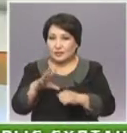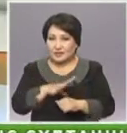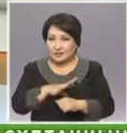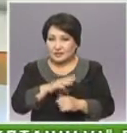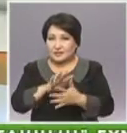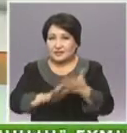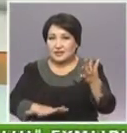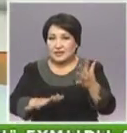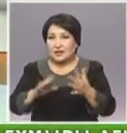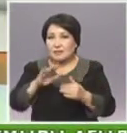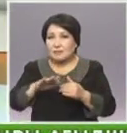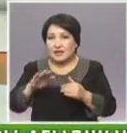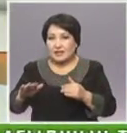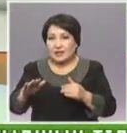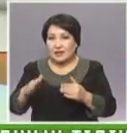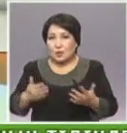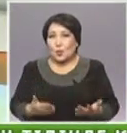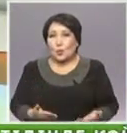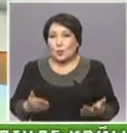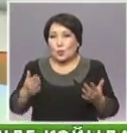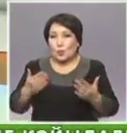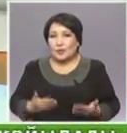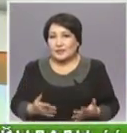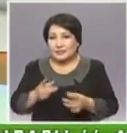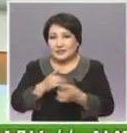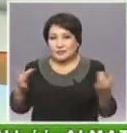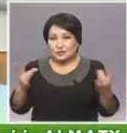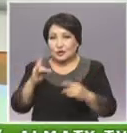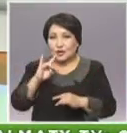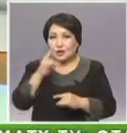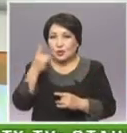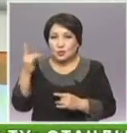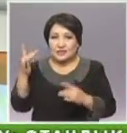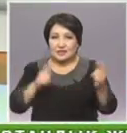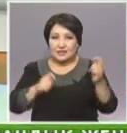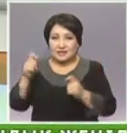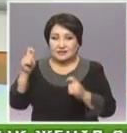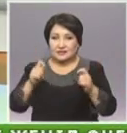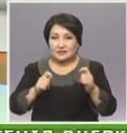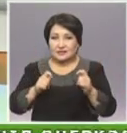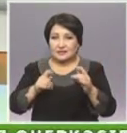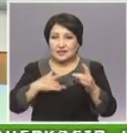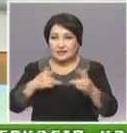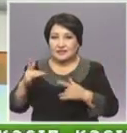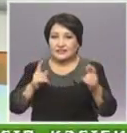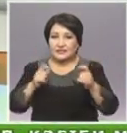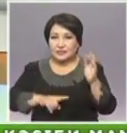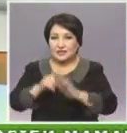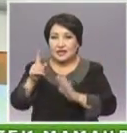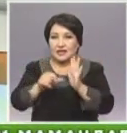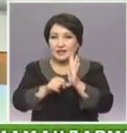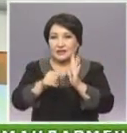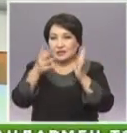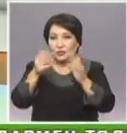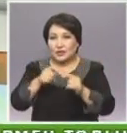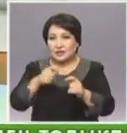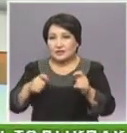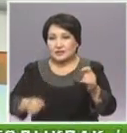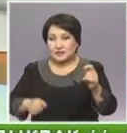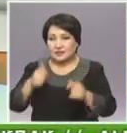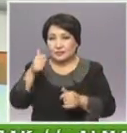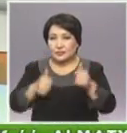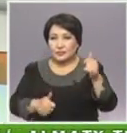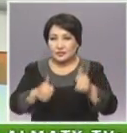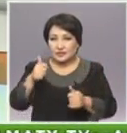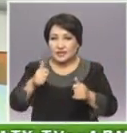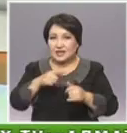Жалғастырайық. Бала өмір мерекесі. Бүгін шақарымызда Қуыршақтар театрының фестивалі басталды. Алты күнге жалғасатын өнер байқауына Тәжікстан,